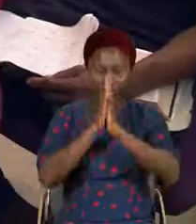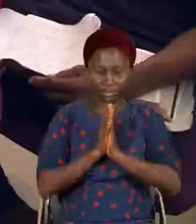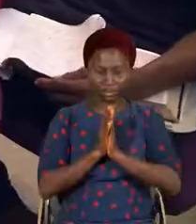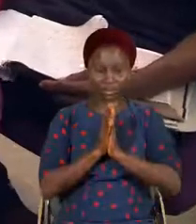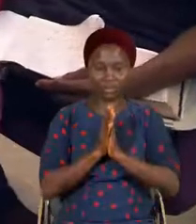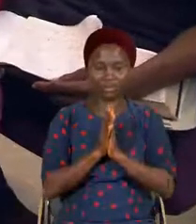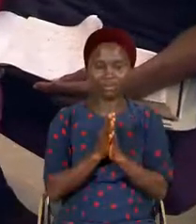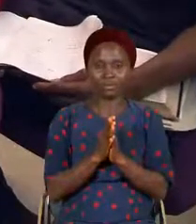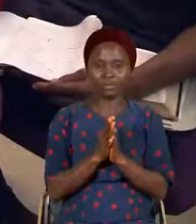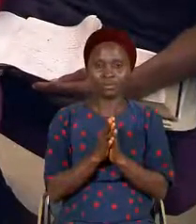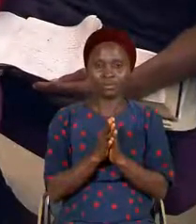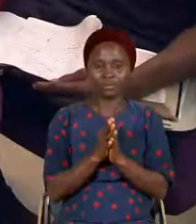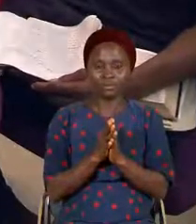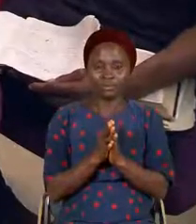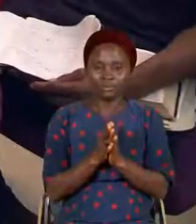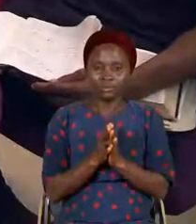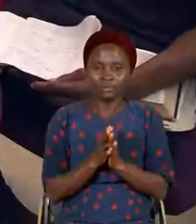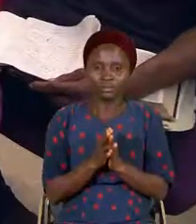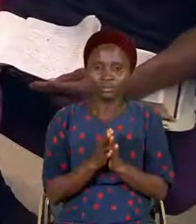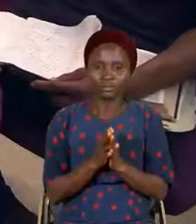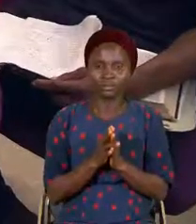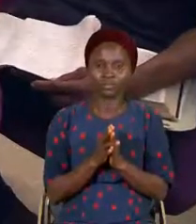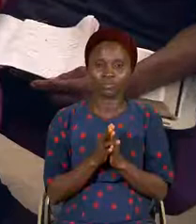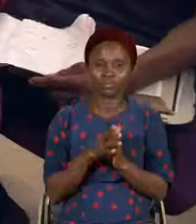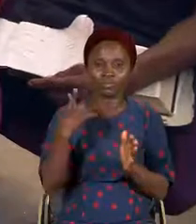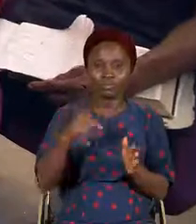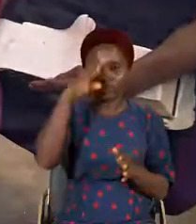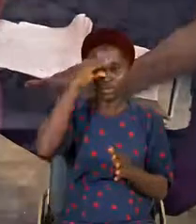pu accomplir. Je n'attends pas votre aide.